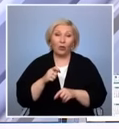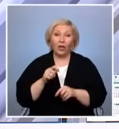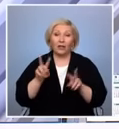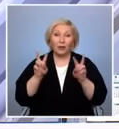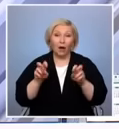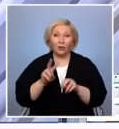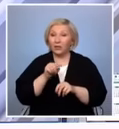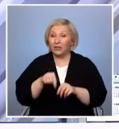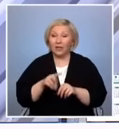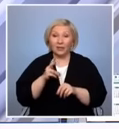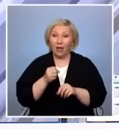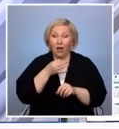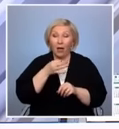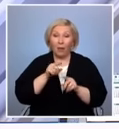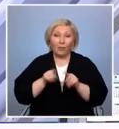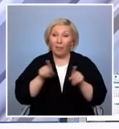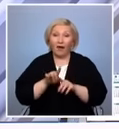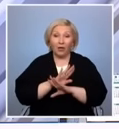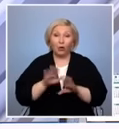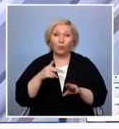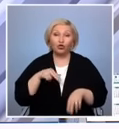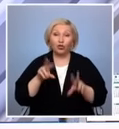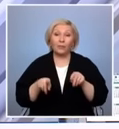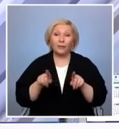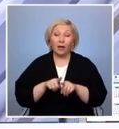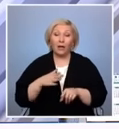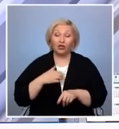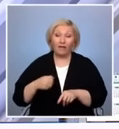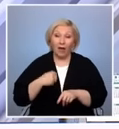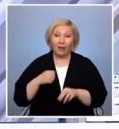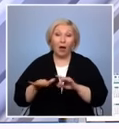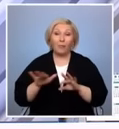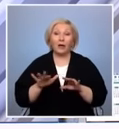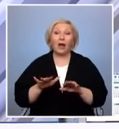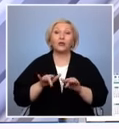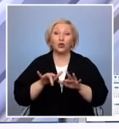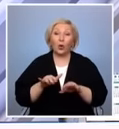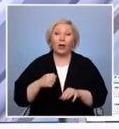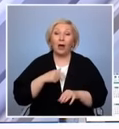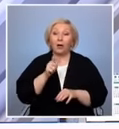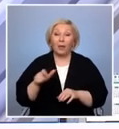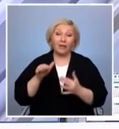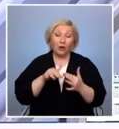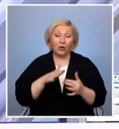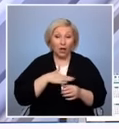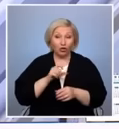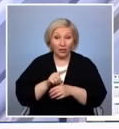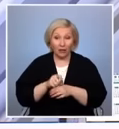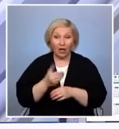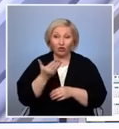наглую журналистку, отчаянно делавшую вид, что она тут импровизирует и задает неожиданные коварные